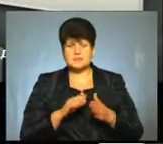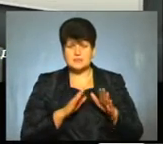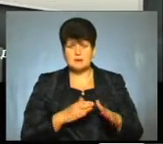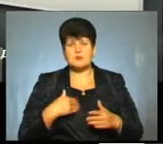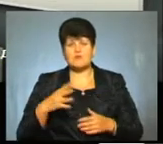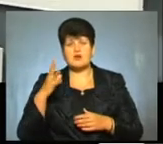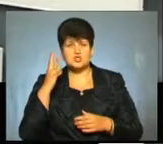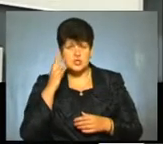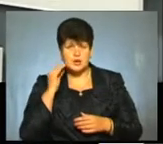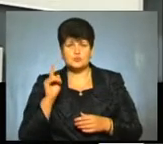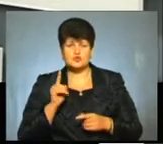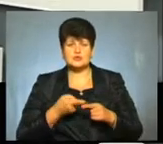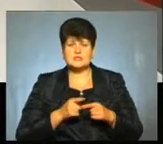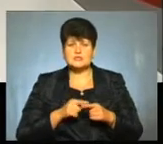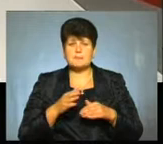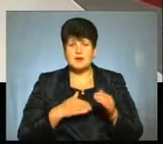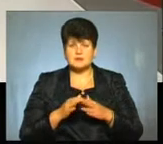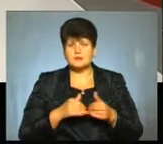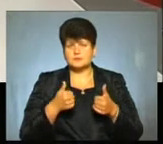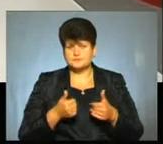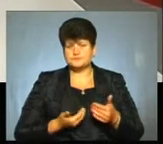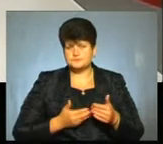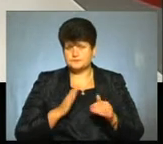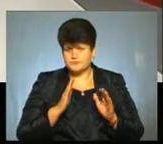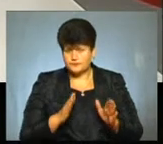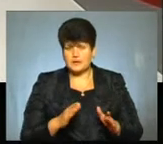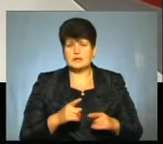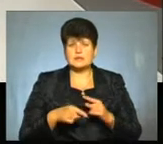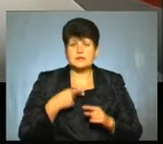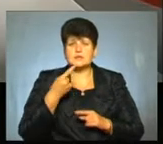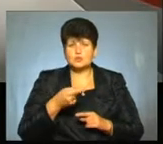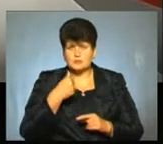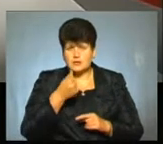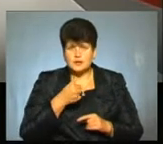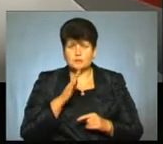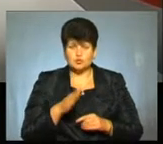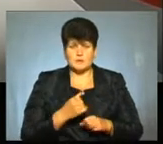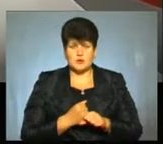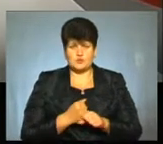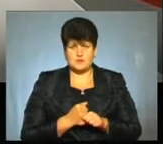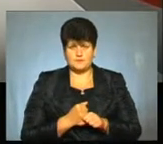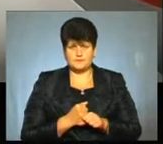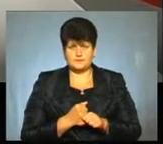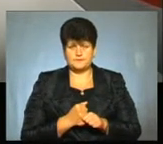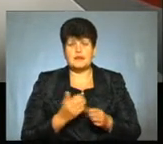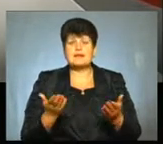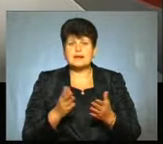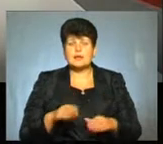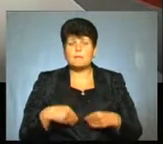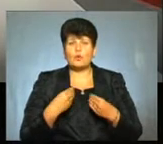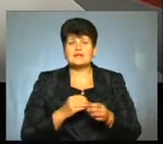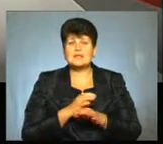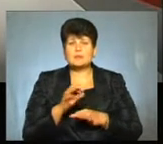містах, і ми вважаємо, що ця практика в нас гарно проживає. І наступного року теж буде вона працювати. А які